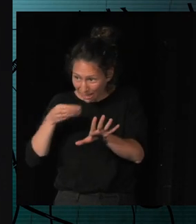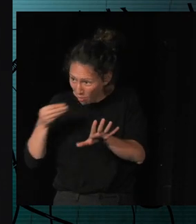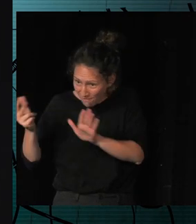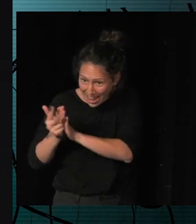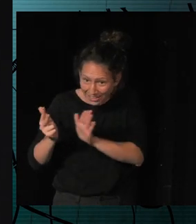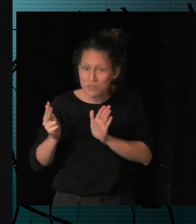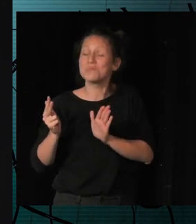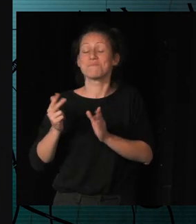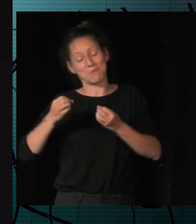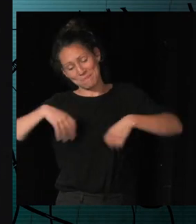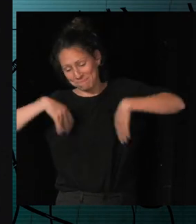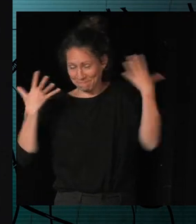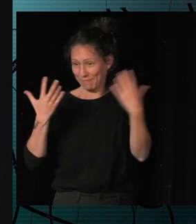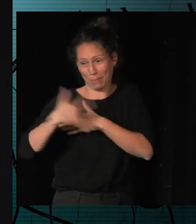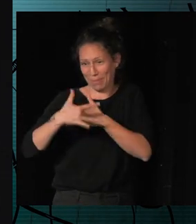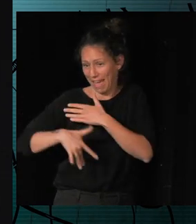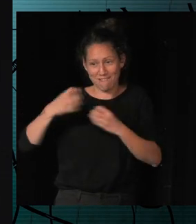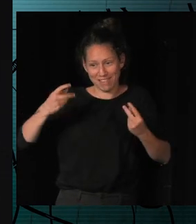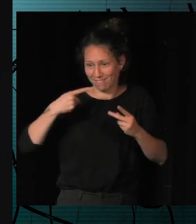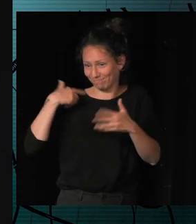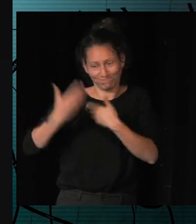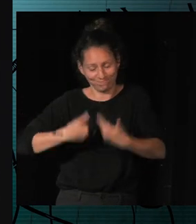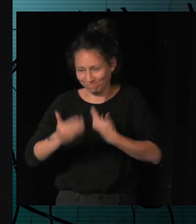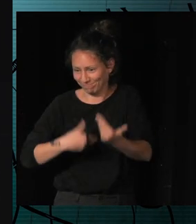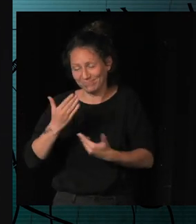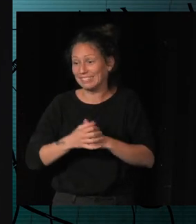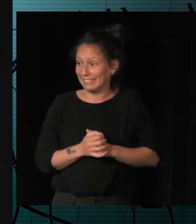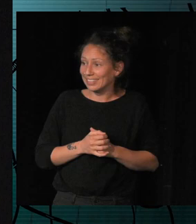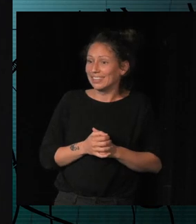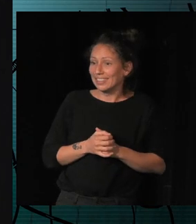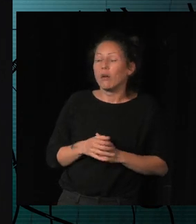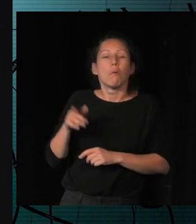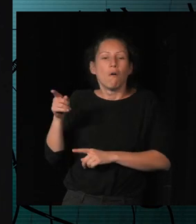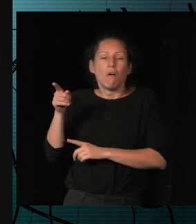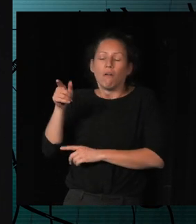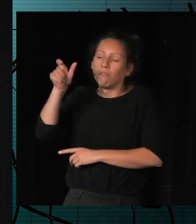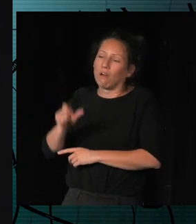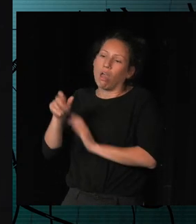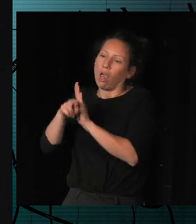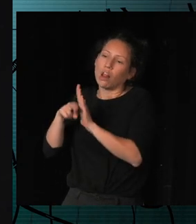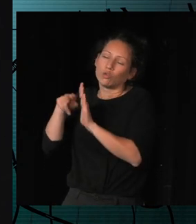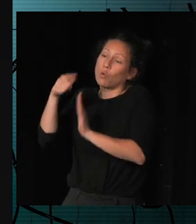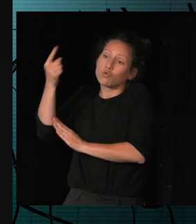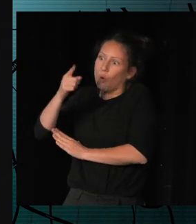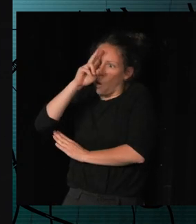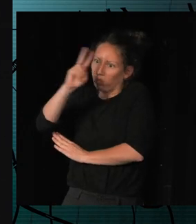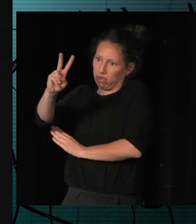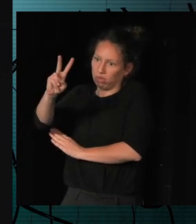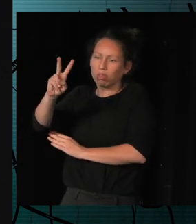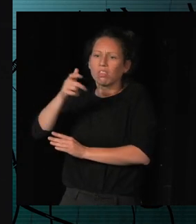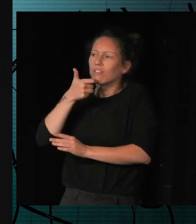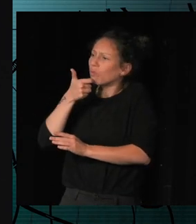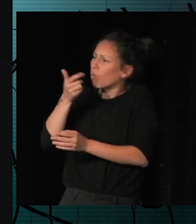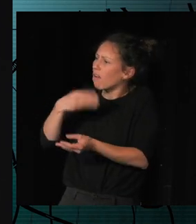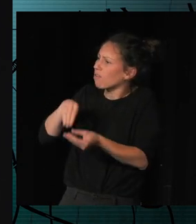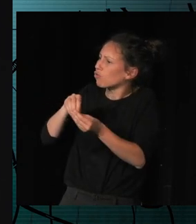va et ben tant pis c'est trop tard et dès les il est toujours très honnête avec ses propres films Gans et dès les bonus du alors je sais plus